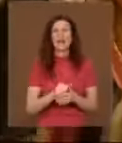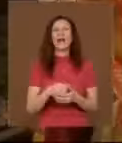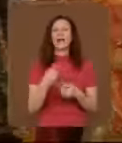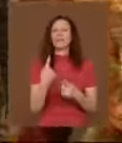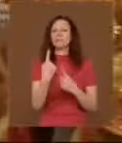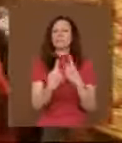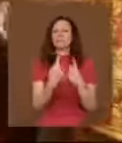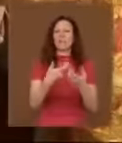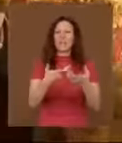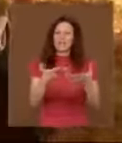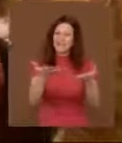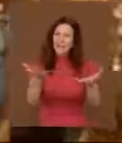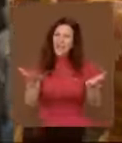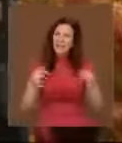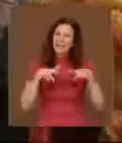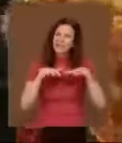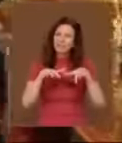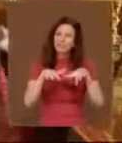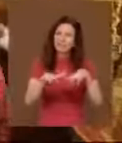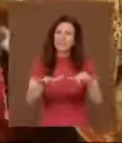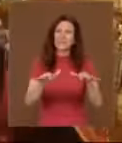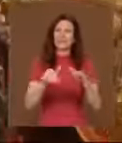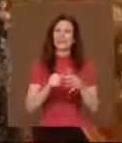преподаде и да се разпространи